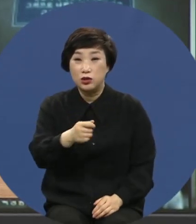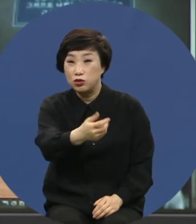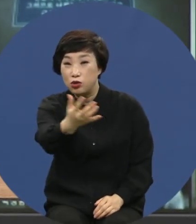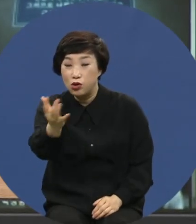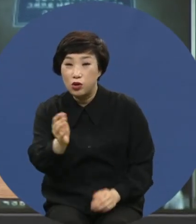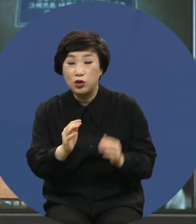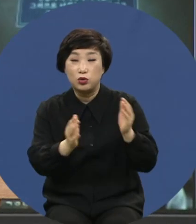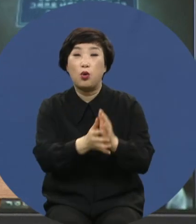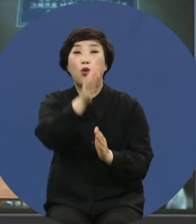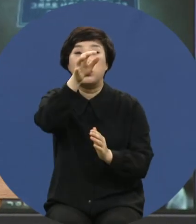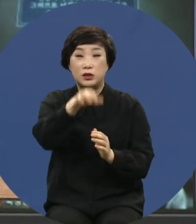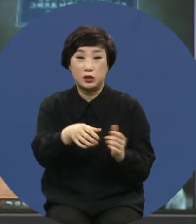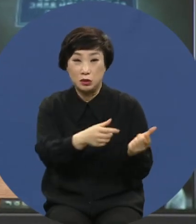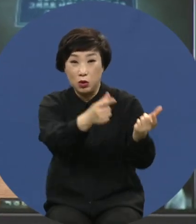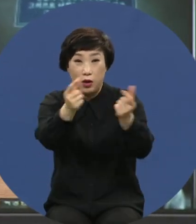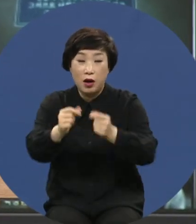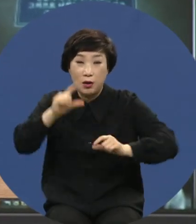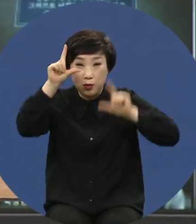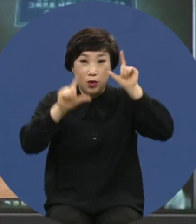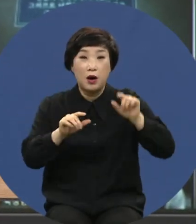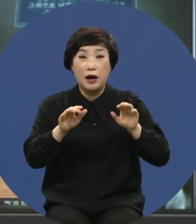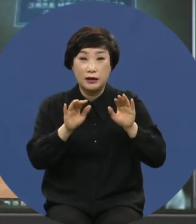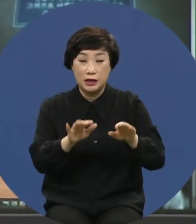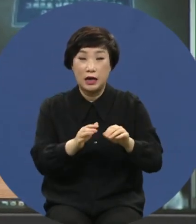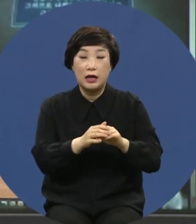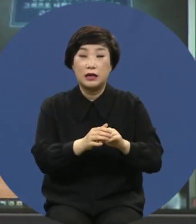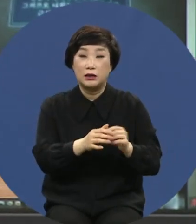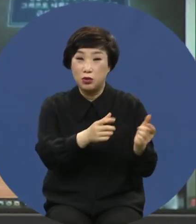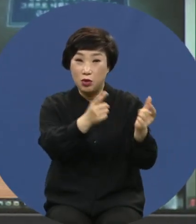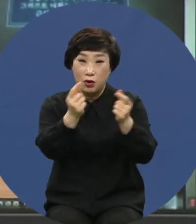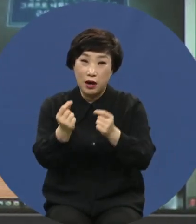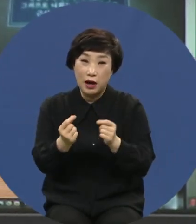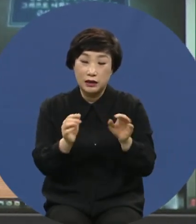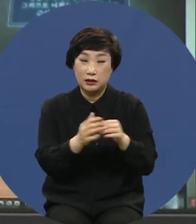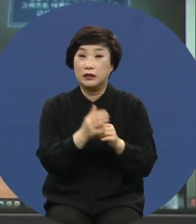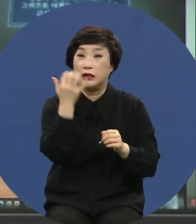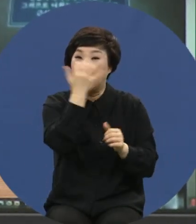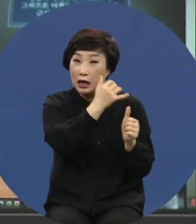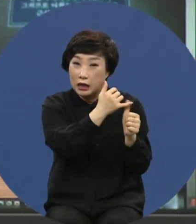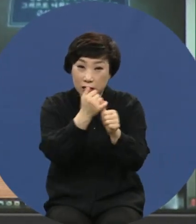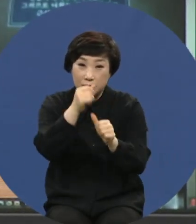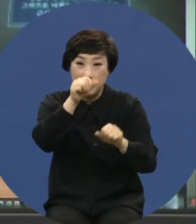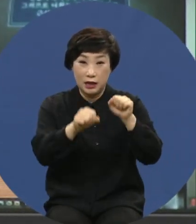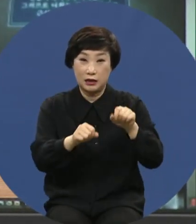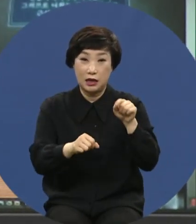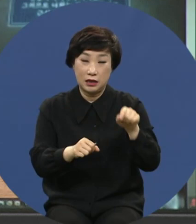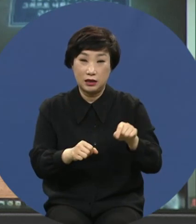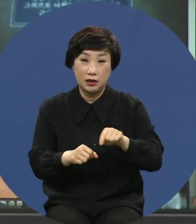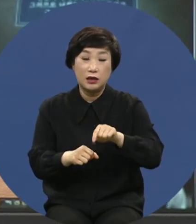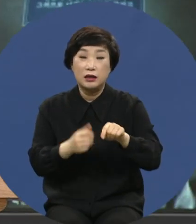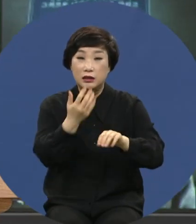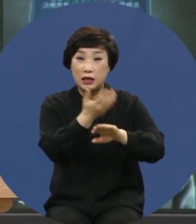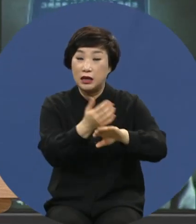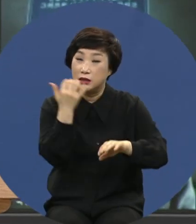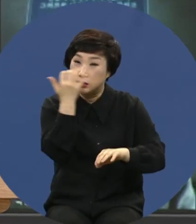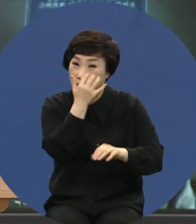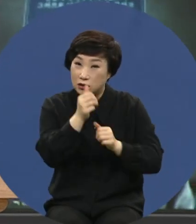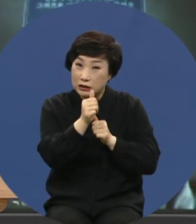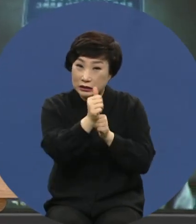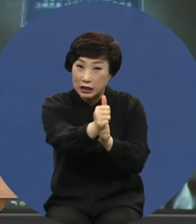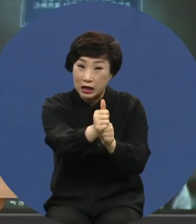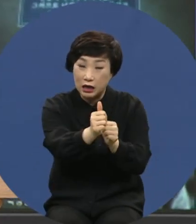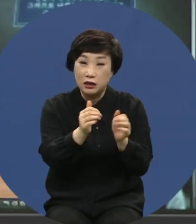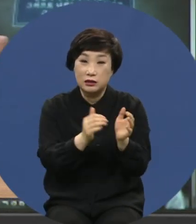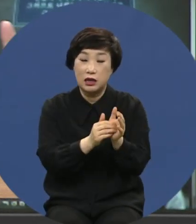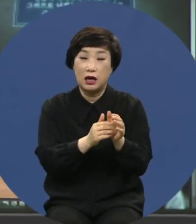이웃 도시들도 저희와 같은 모양으로 같은 간음을 행하여 다른 색을